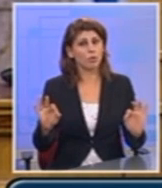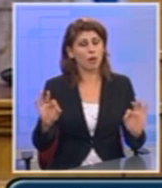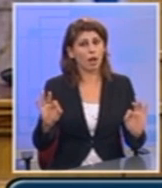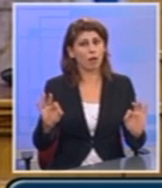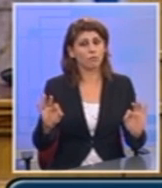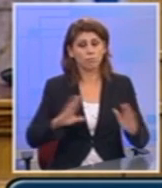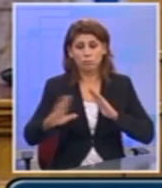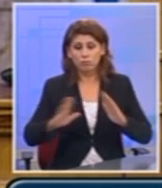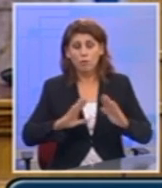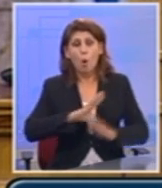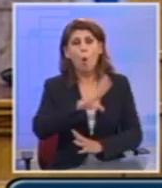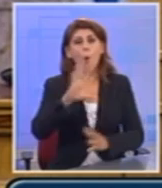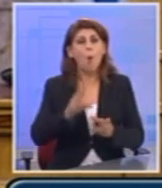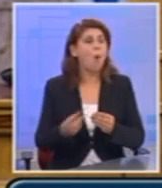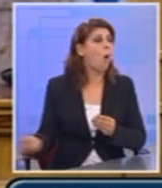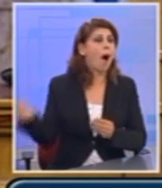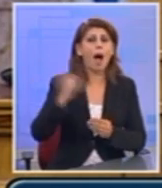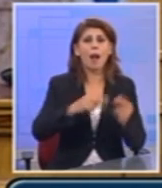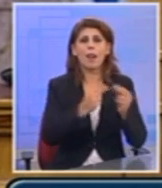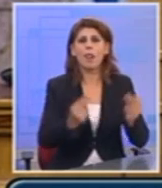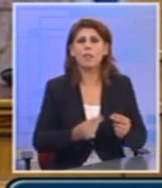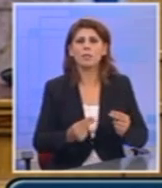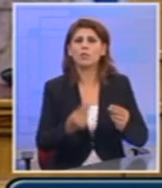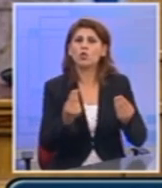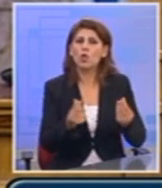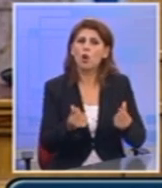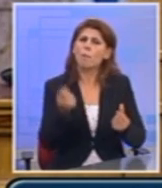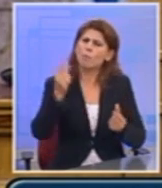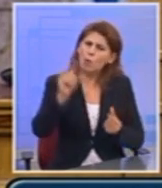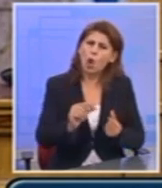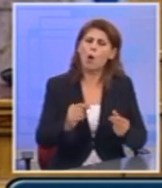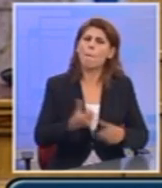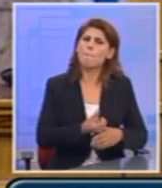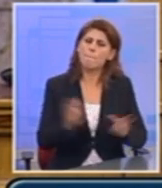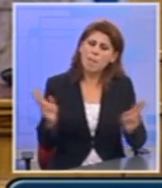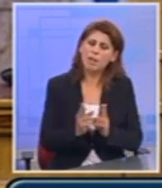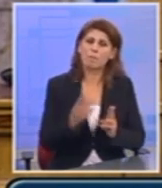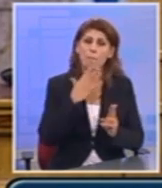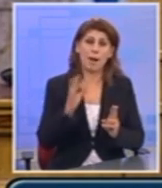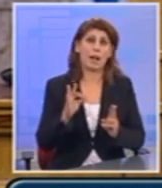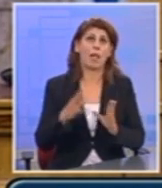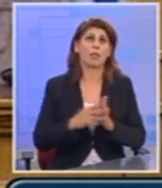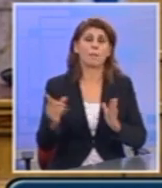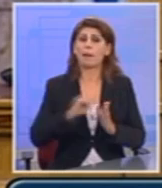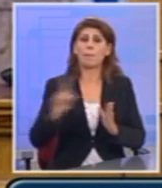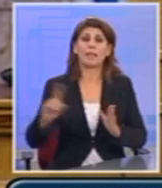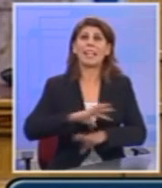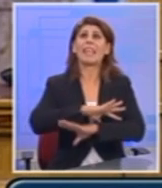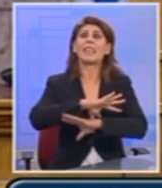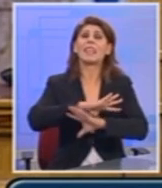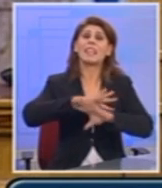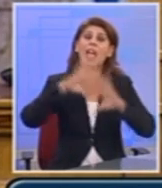όλες οι άλλες εναλλακτικές λύσεις που θα υπέβαλαν λιγότερους περιορισμούς δηλαδή να μην επιβάλει γενικώς μέτρα